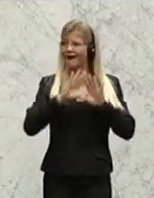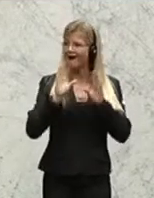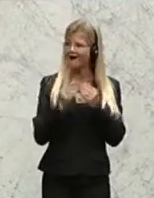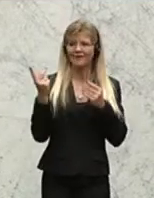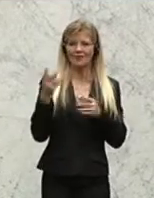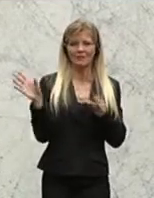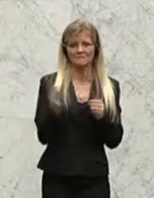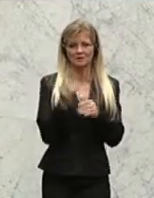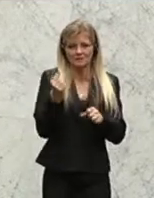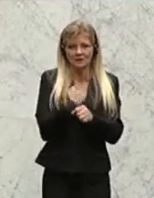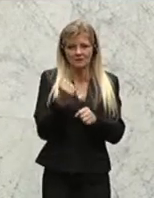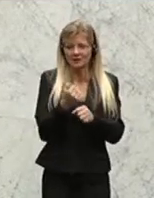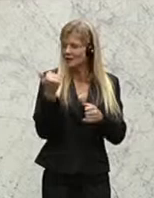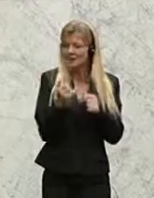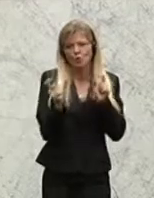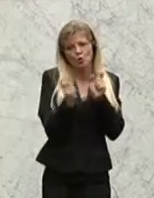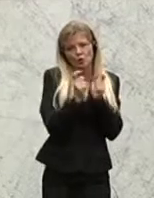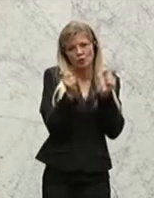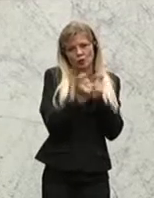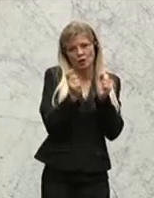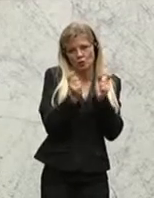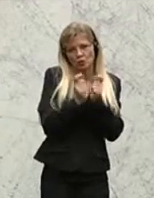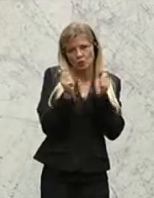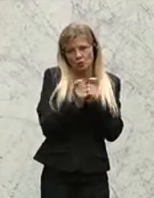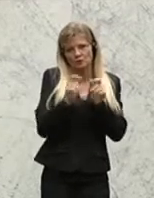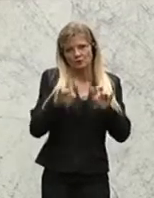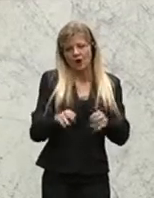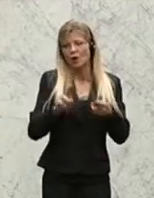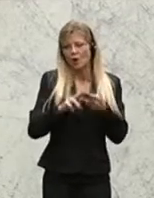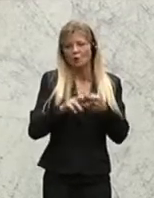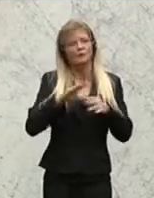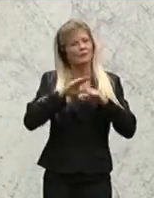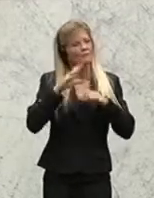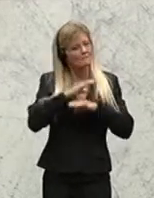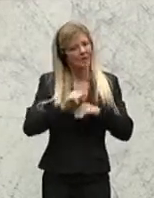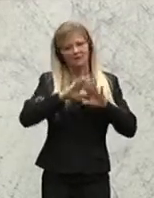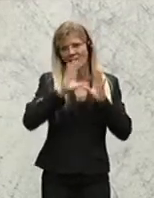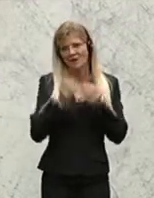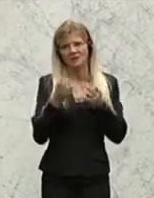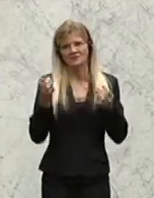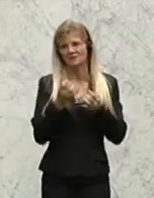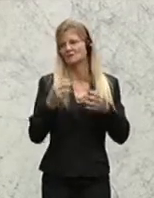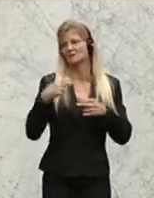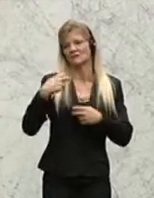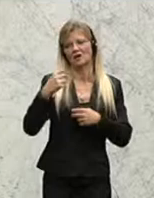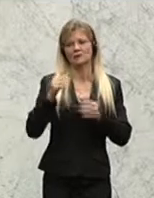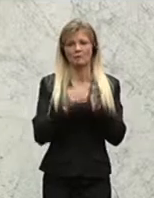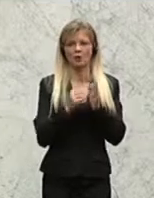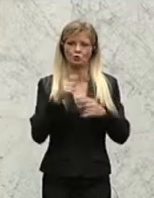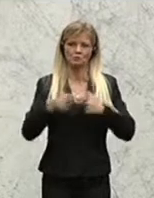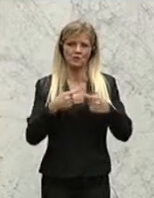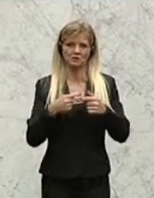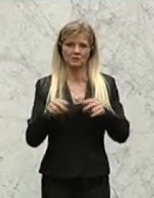stehen selbstverständlich ständig in Kontakt und werden alle notwendigen weiteren Maßnahmen koordinieren. Wichtig ist